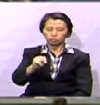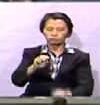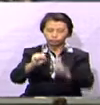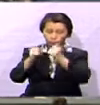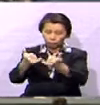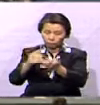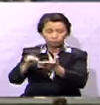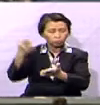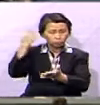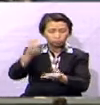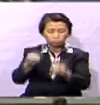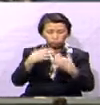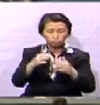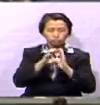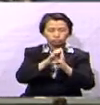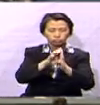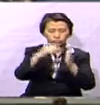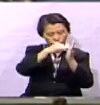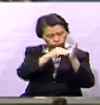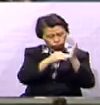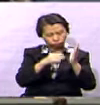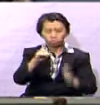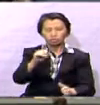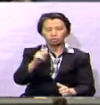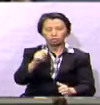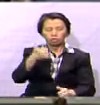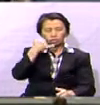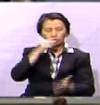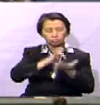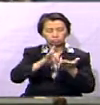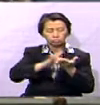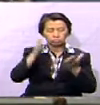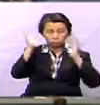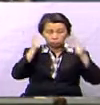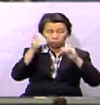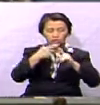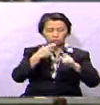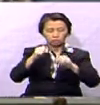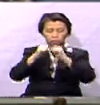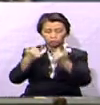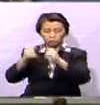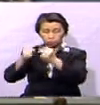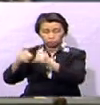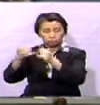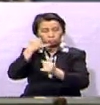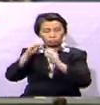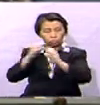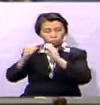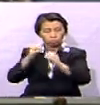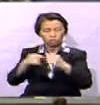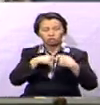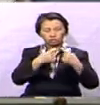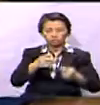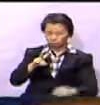juga menyatakan sampel senarai yang mengandungi data pengguna telefon mudah alih negara ini daripada syarikat-syarikat telekomunikasi